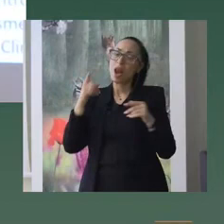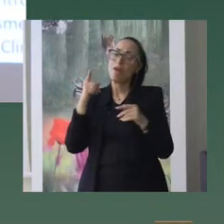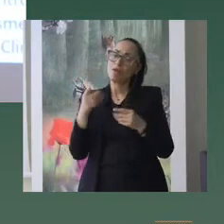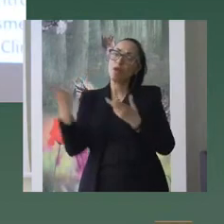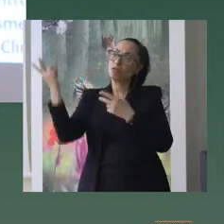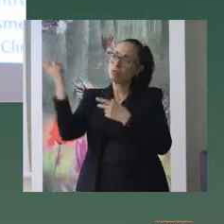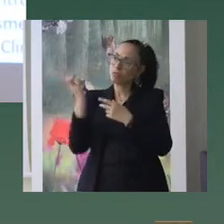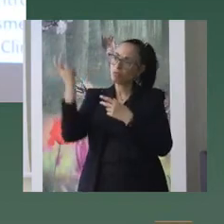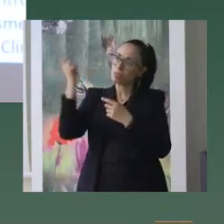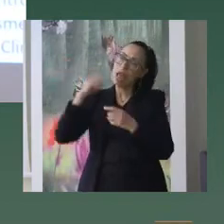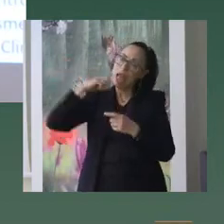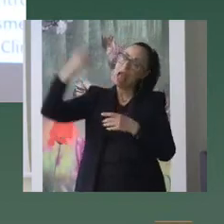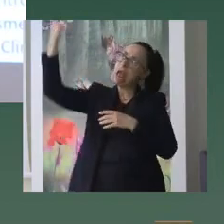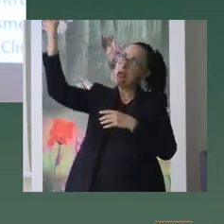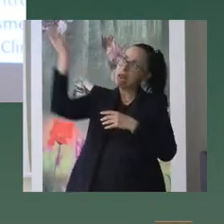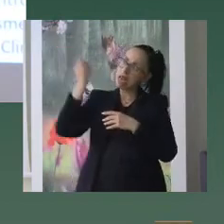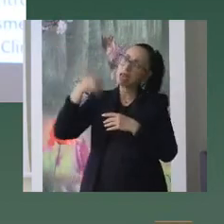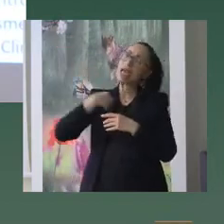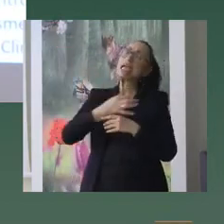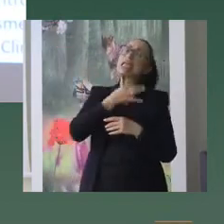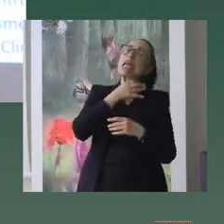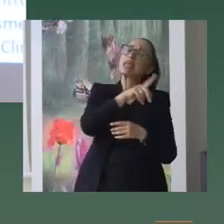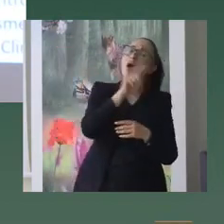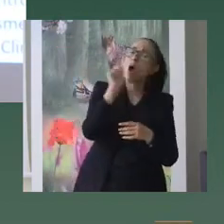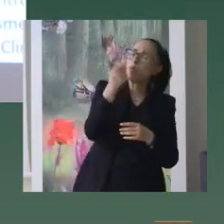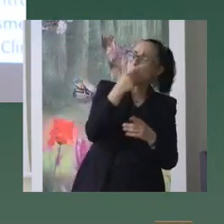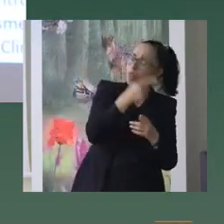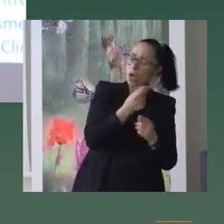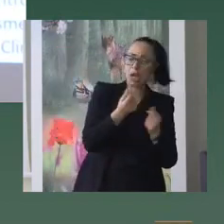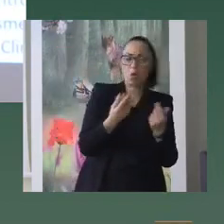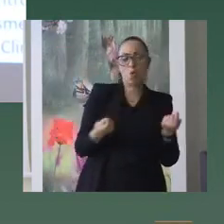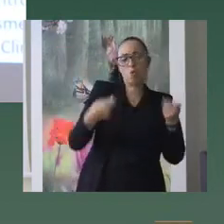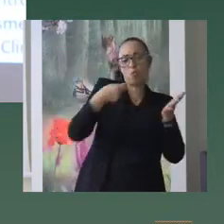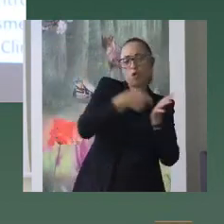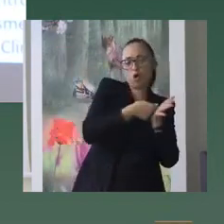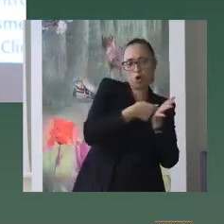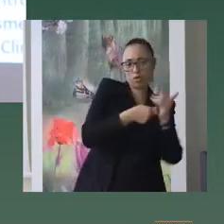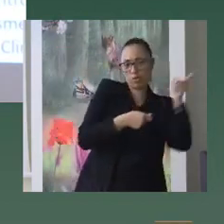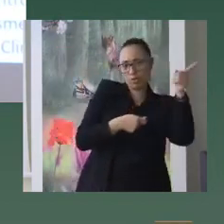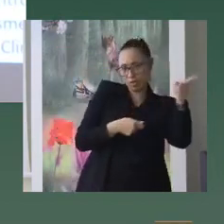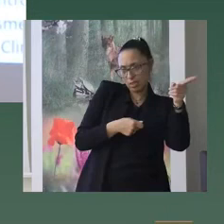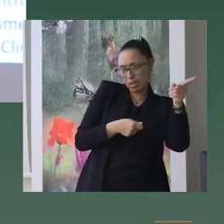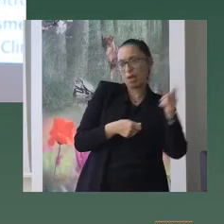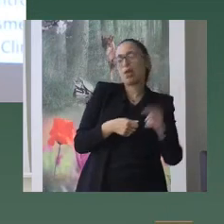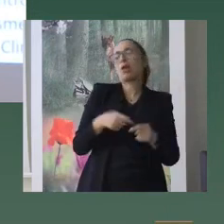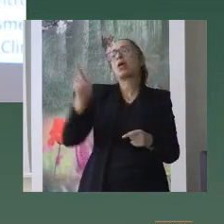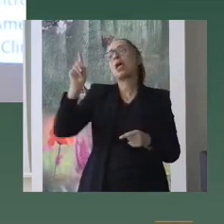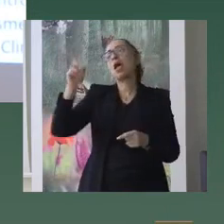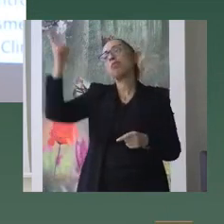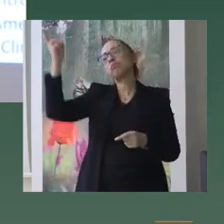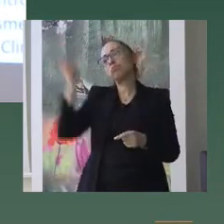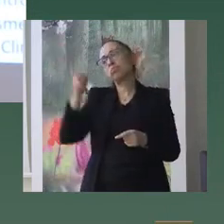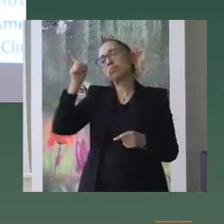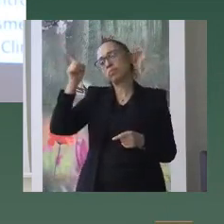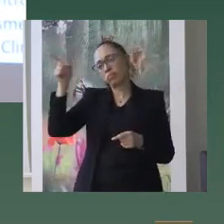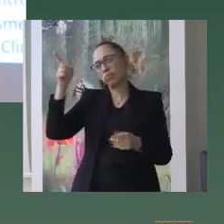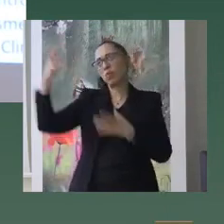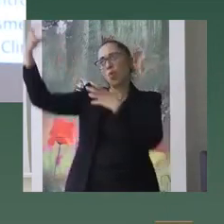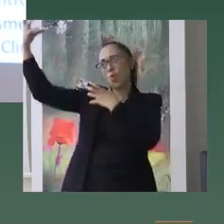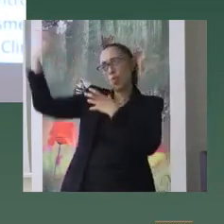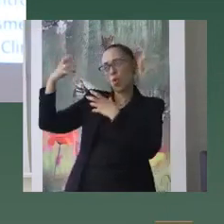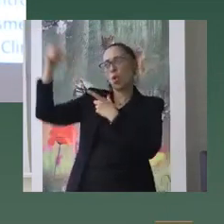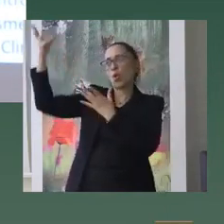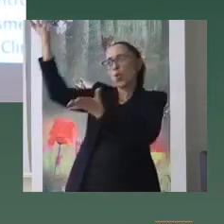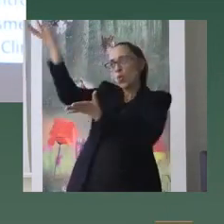ενέργεια που χρειάζεσαι από τη ΔΕΗ, που να χρειάζεται να πληρώνει ένα μέρο τη ΔΕΗ, ένα μέρο στον πάροχο. Και ένα μέρος σου δίνει